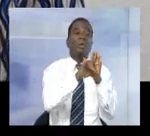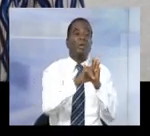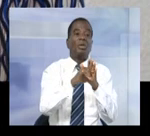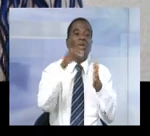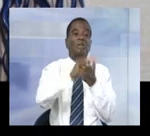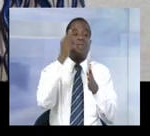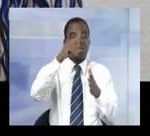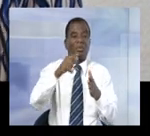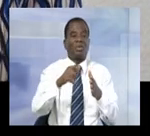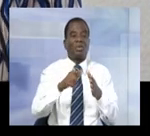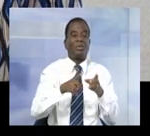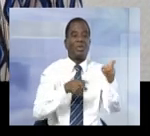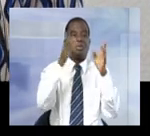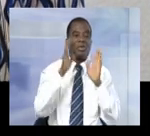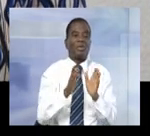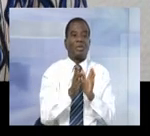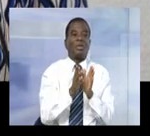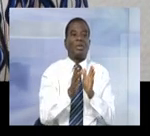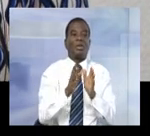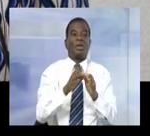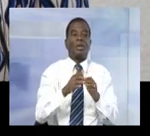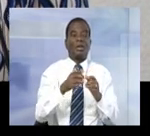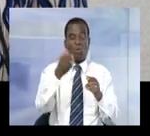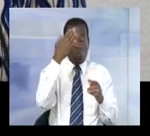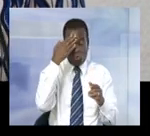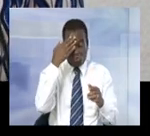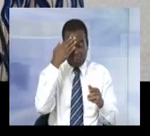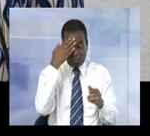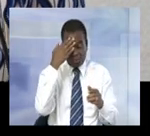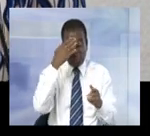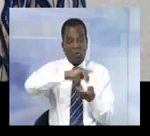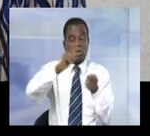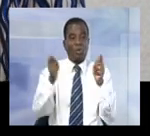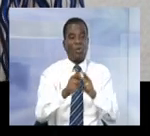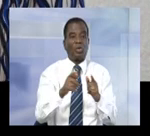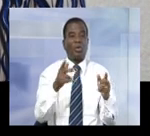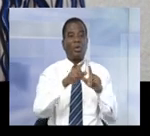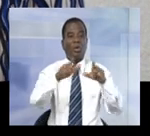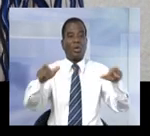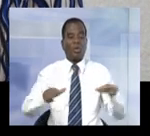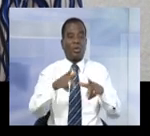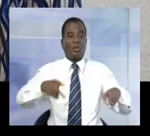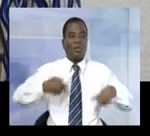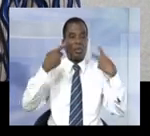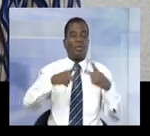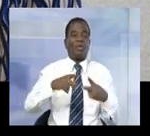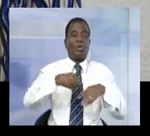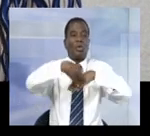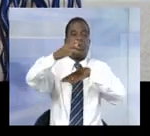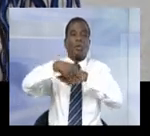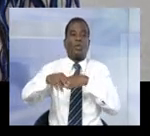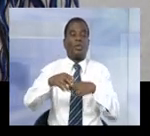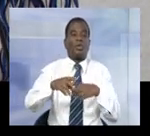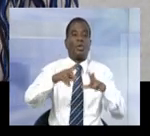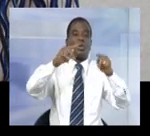ça c'est pour le DG de la RTI, qui a connu un franc succès auprès du grand public, la rénovation du cadre de vie des travailleurs et le déploiement de RTI 2